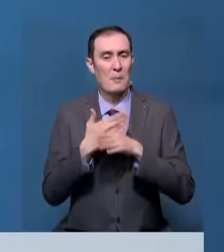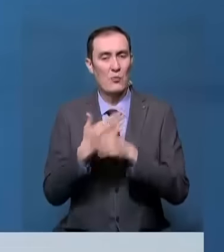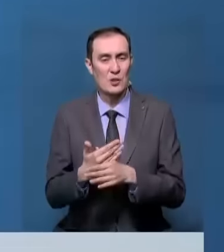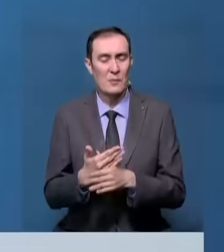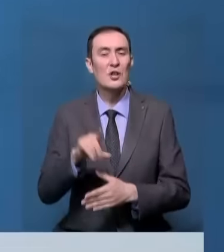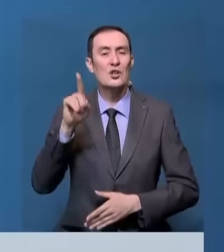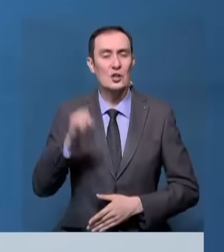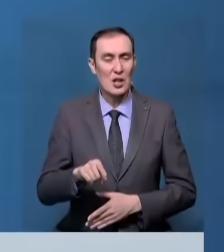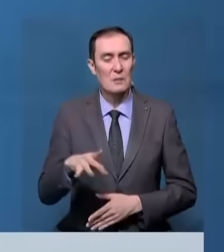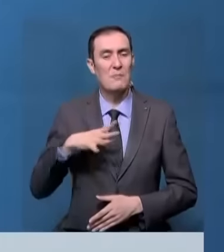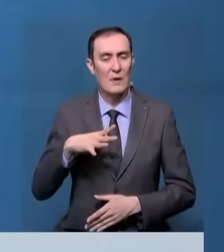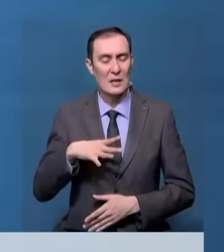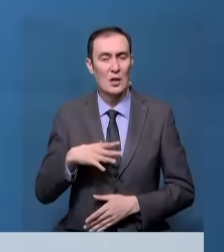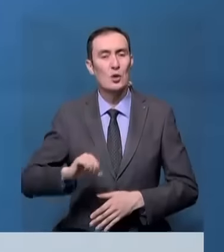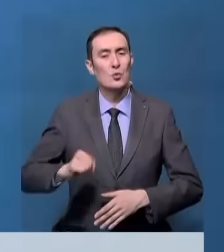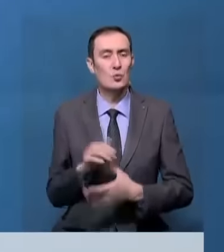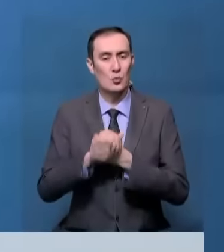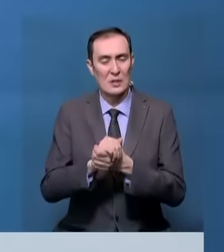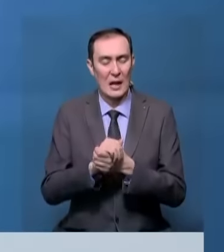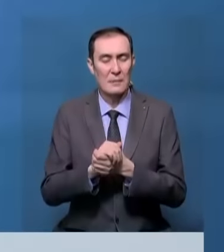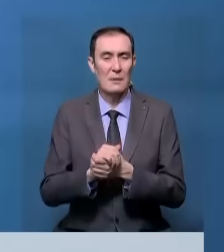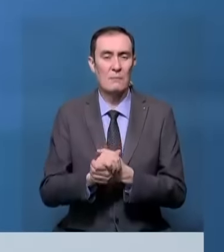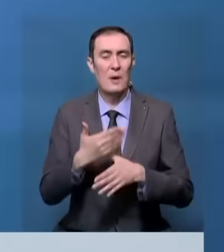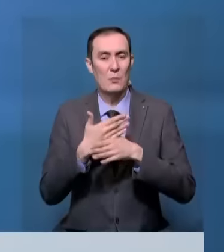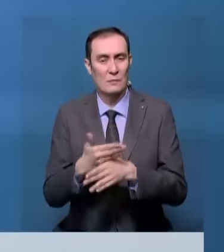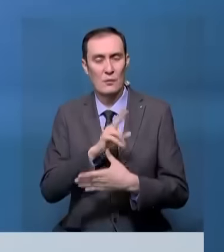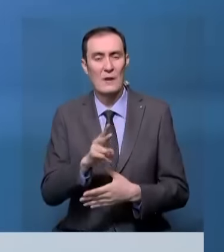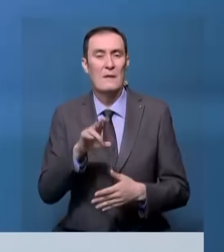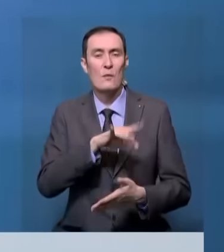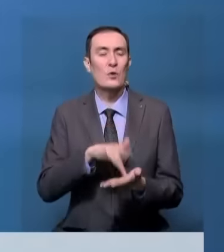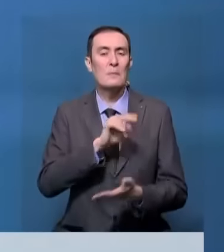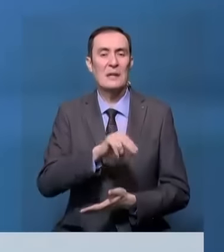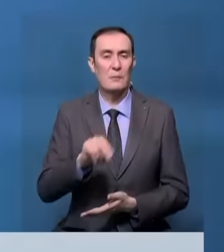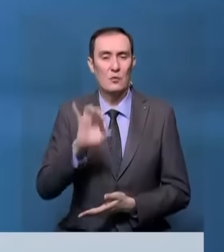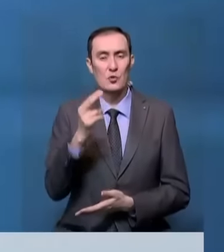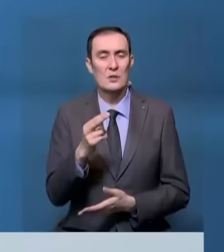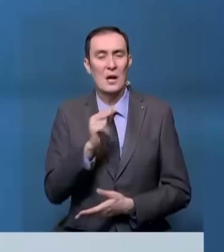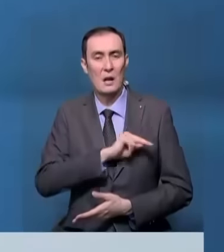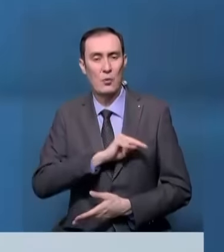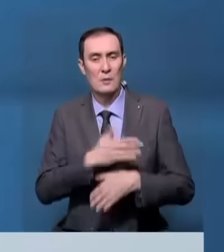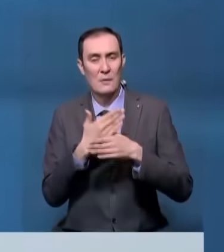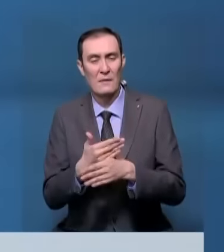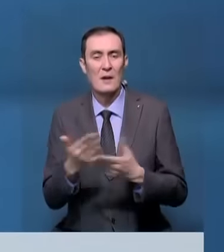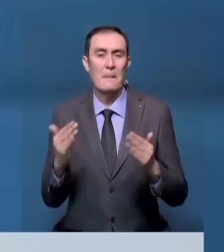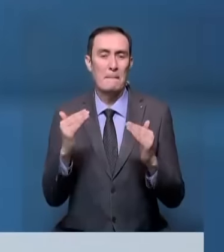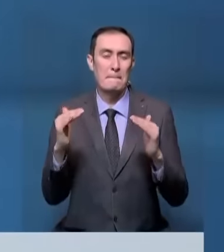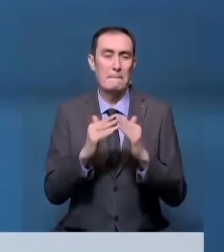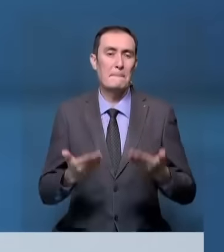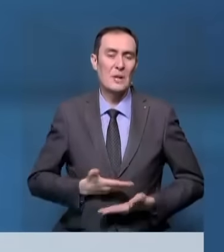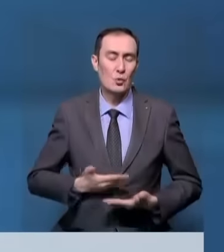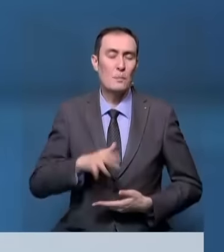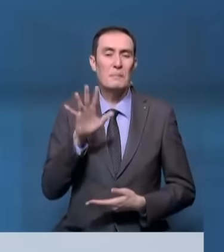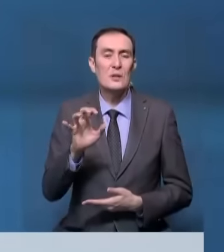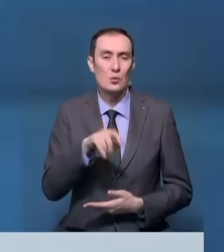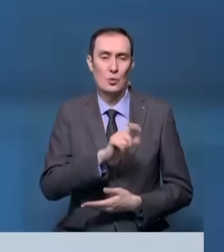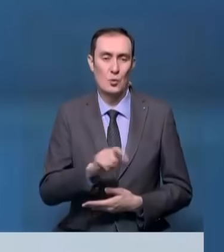помощниками и даже нередко искренними друзьями подопечных. К примеру, в Петропавловске соцработники помогают в быту почти 500